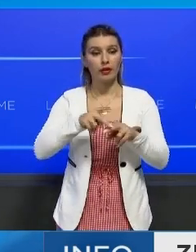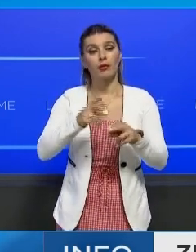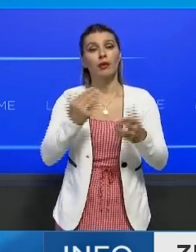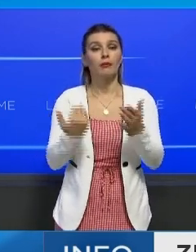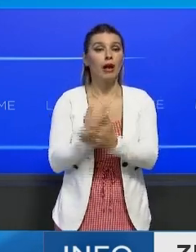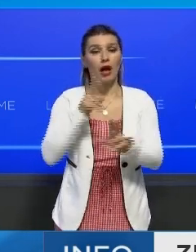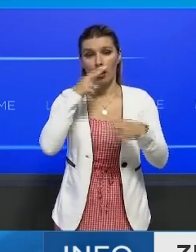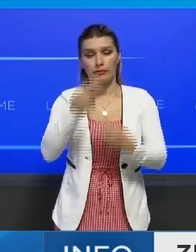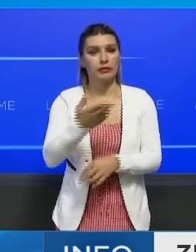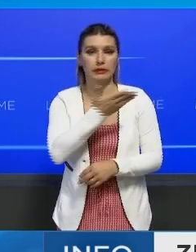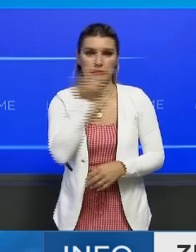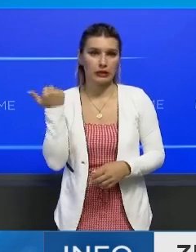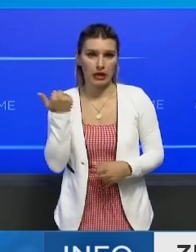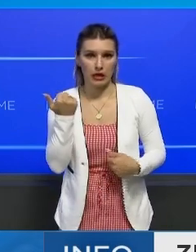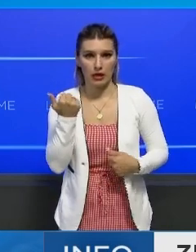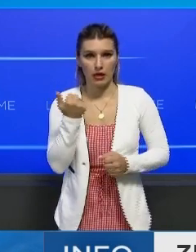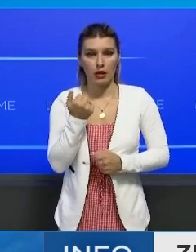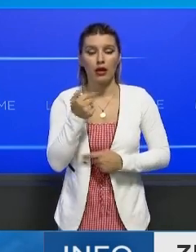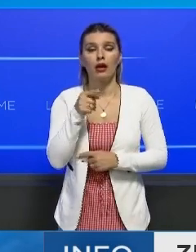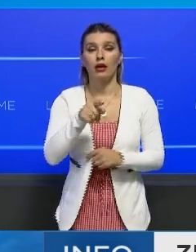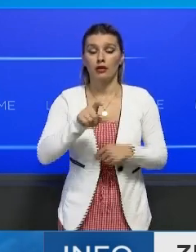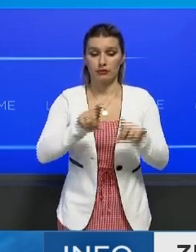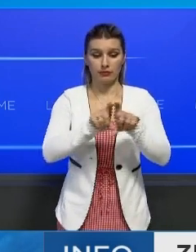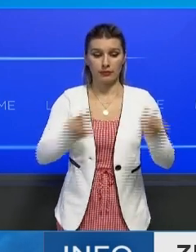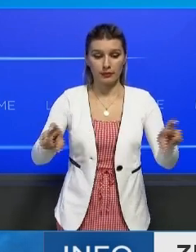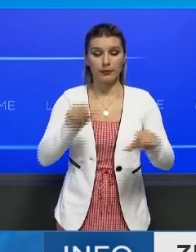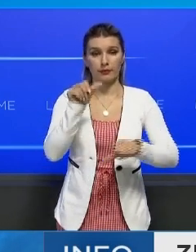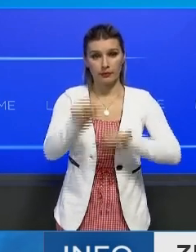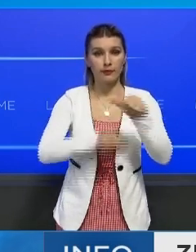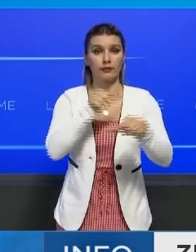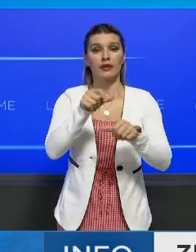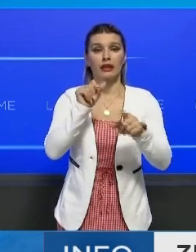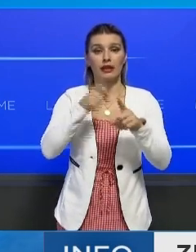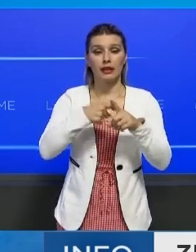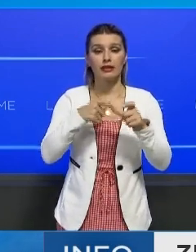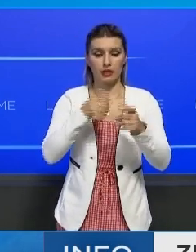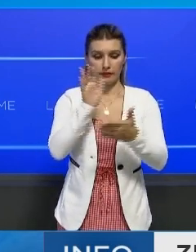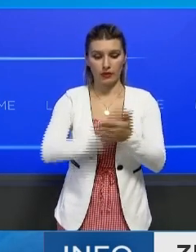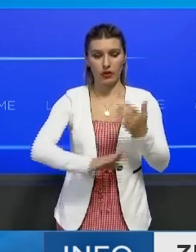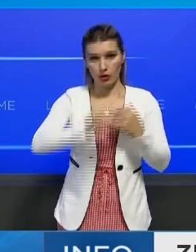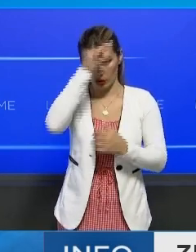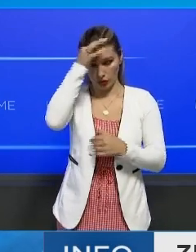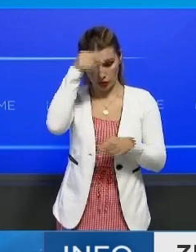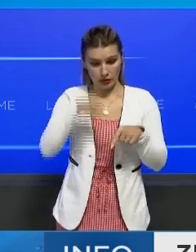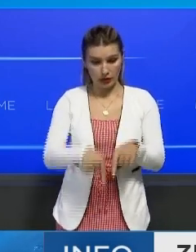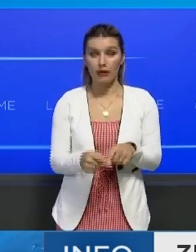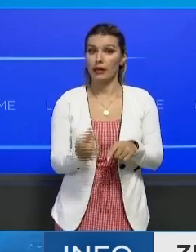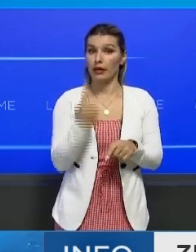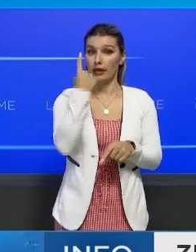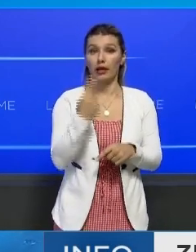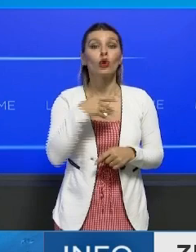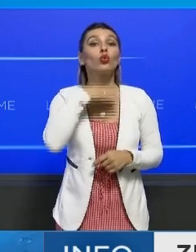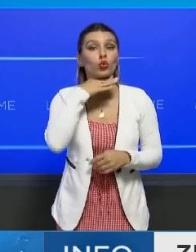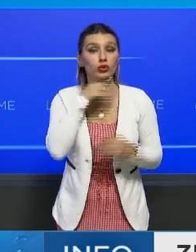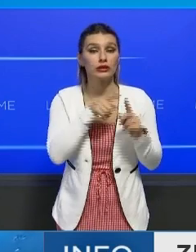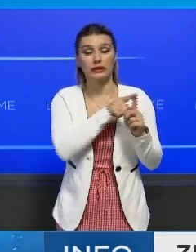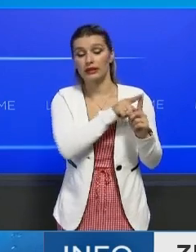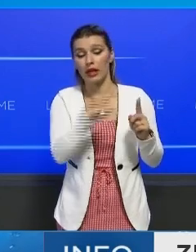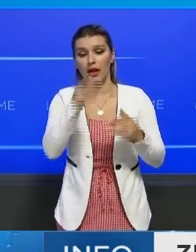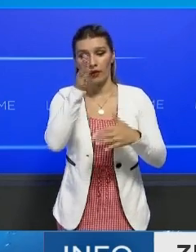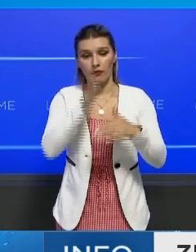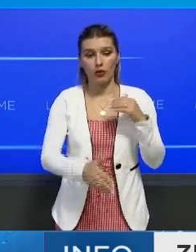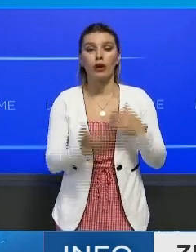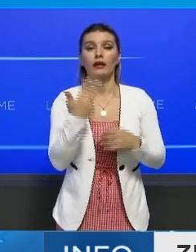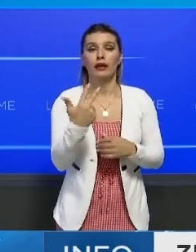të thotë regjistrimi i targave ilegale në targa RKS fillon këtë të hënë me datën 1 gusht dhe do të përfundoj me